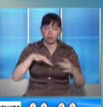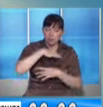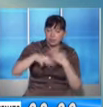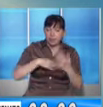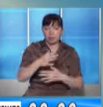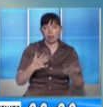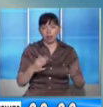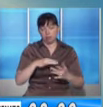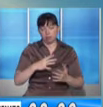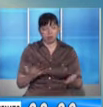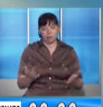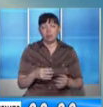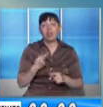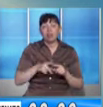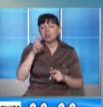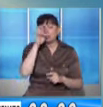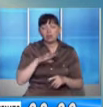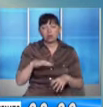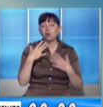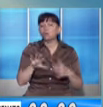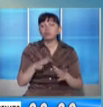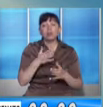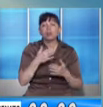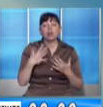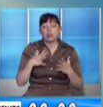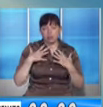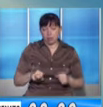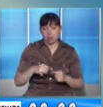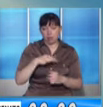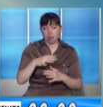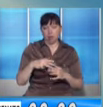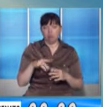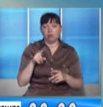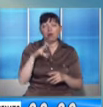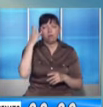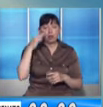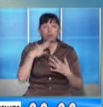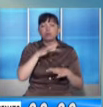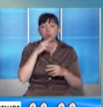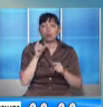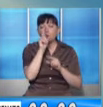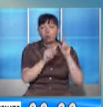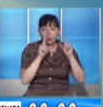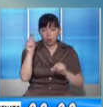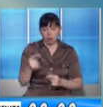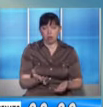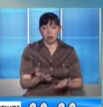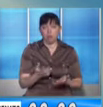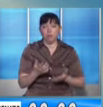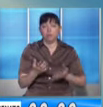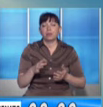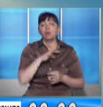de disfuncționalitate. Țara asta nu mai are timp de pierdut. 1 milion de moldoveni și așa au plecat peste hotarele Republicii